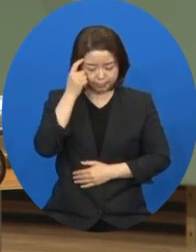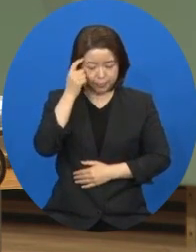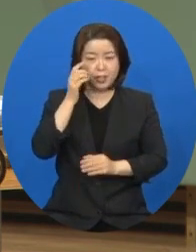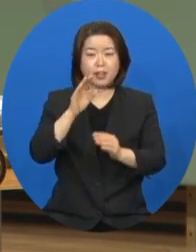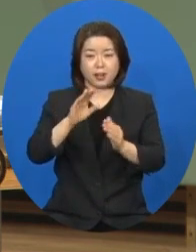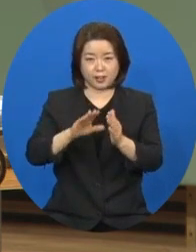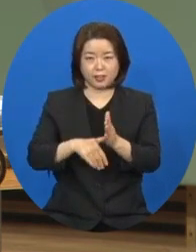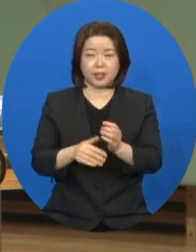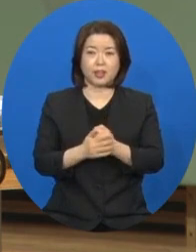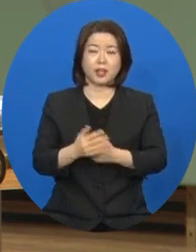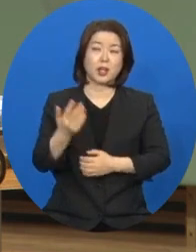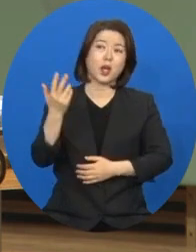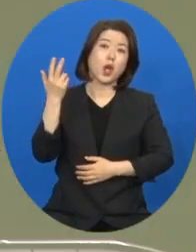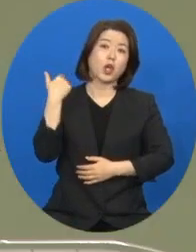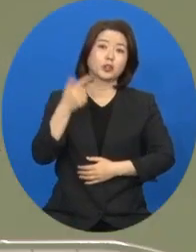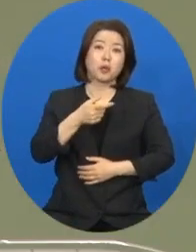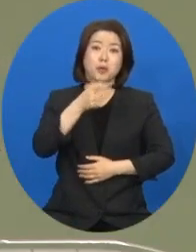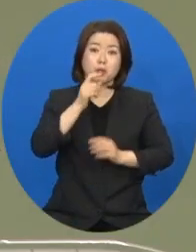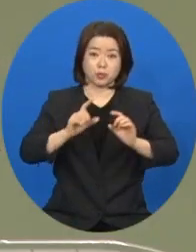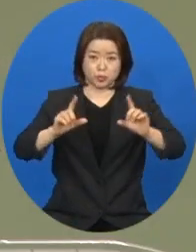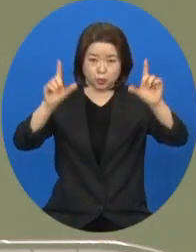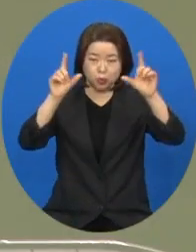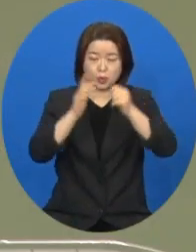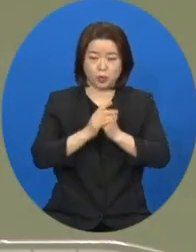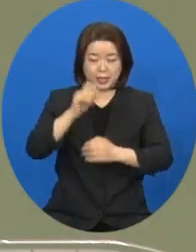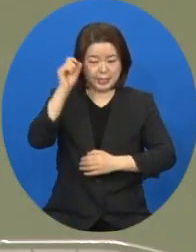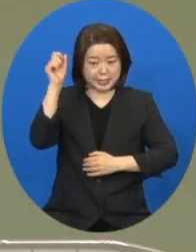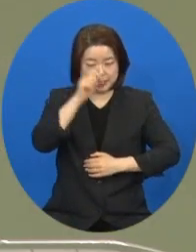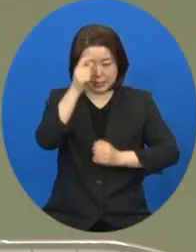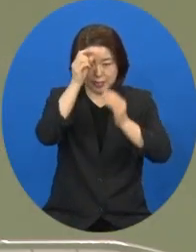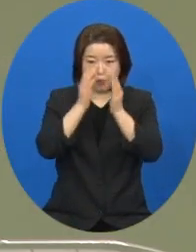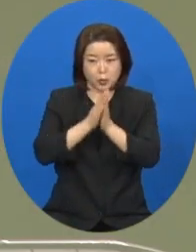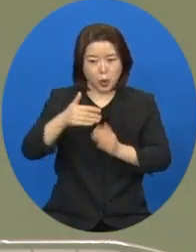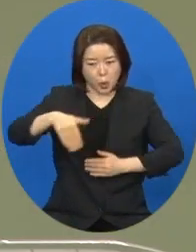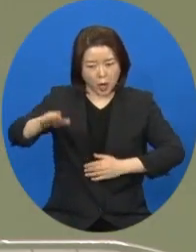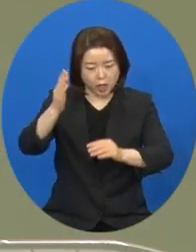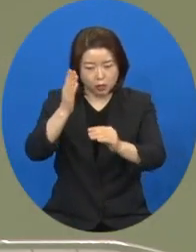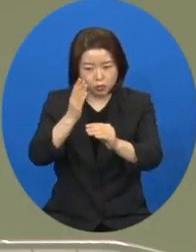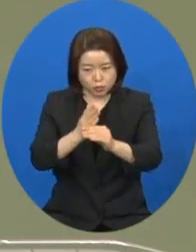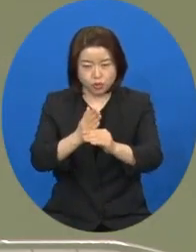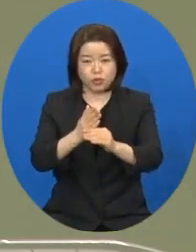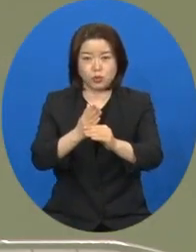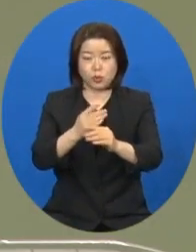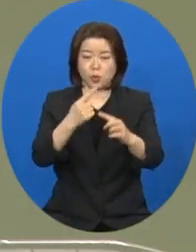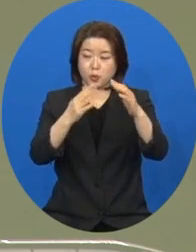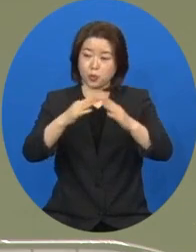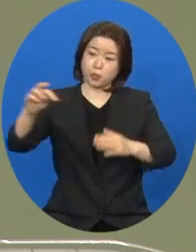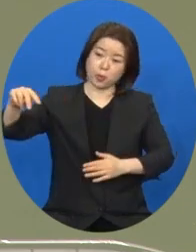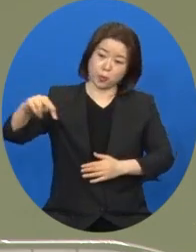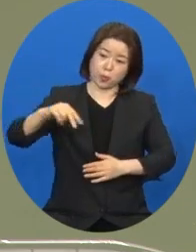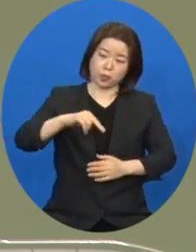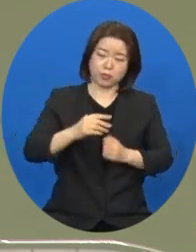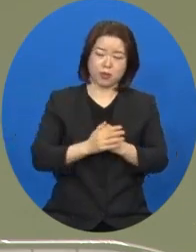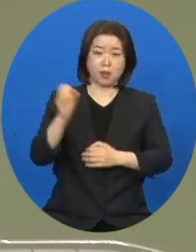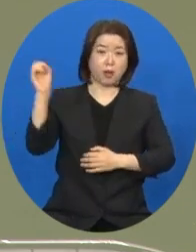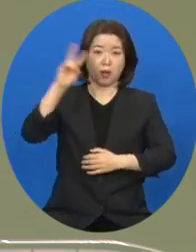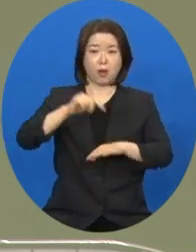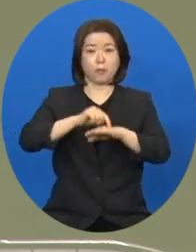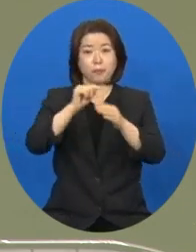지난 수요일 새벽기도 가려고 교회를 이렇게 올라오는데 갑자기 마음에